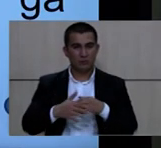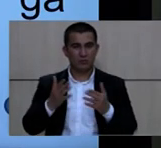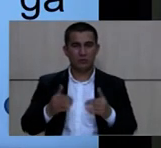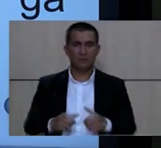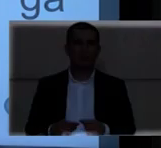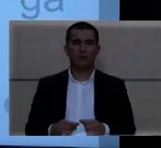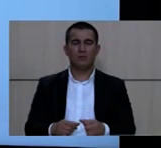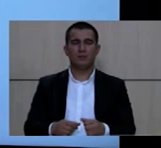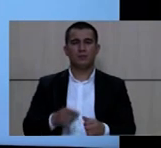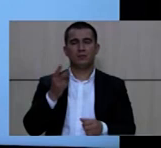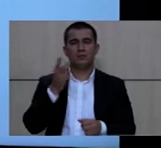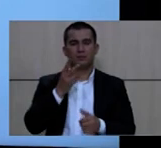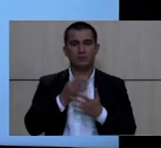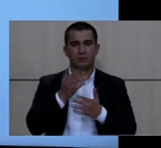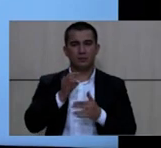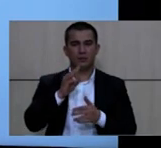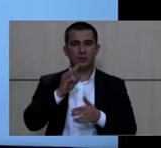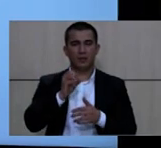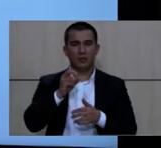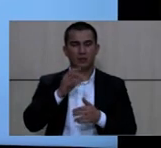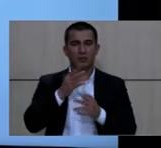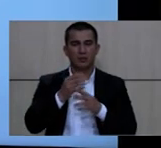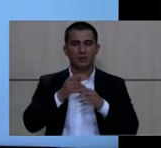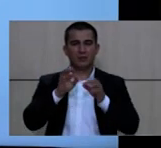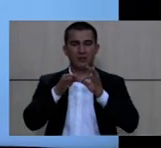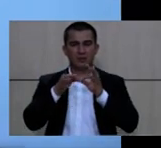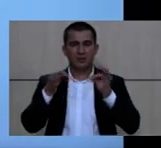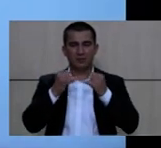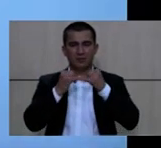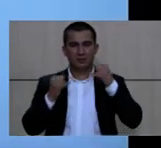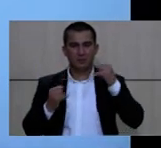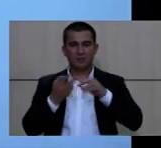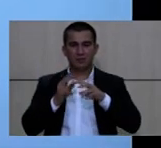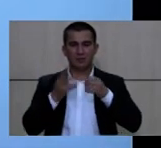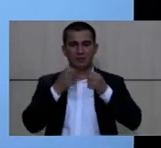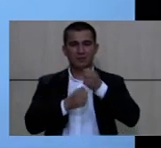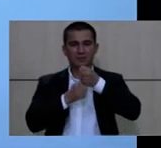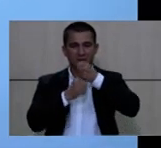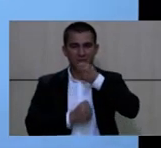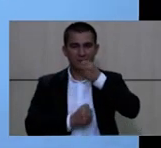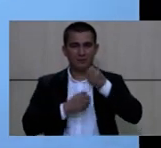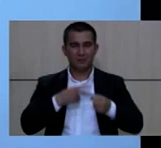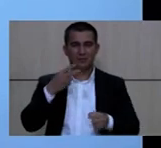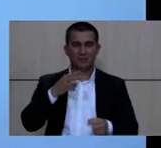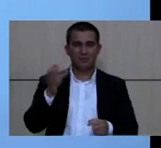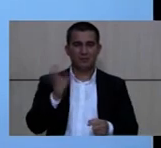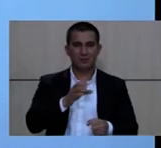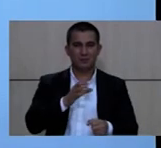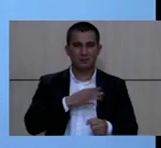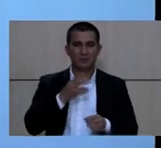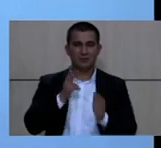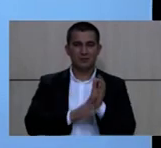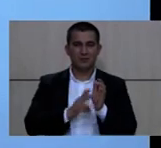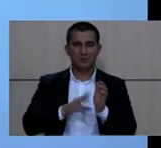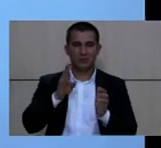Ikkinchi topshirig'imiz. Tayanchga osilgan jismga bog'langan ip pastga qarab 20 sekund davomida 80 newton